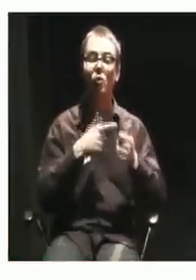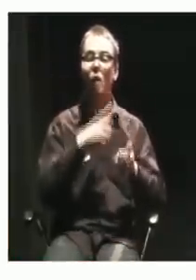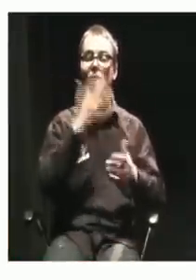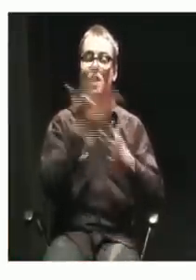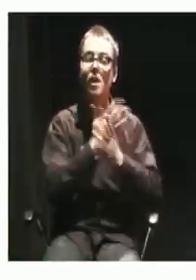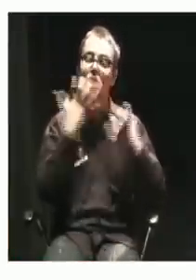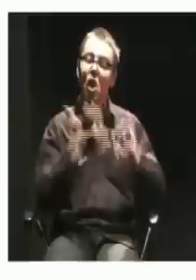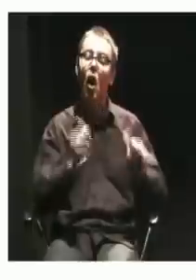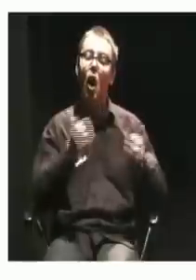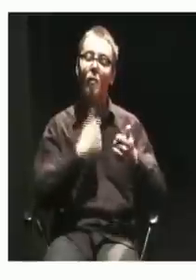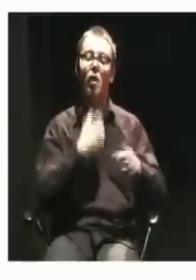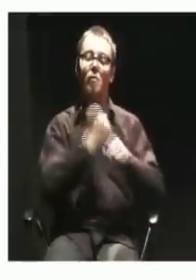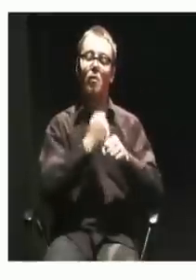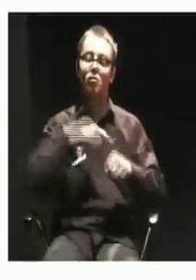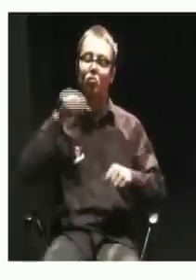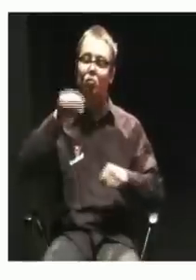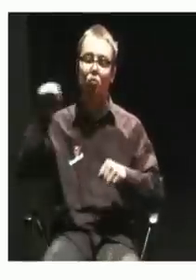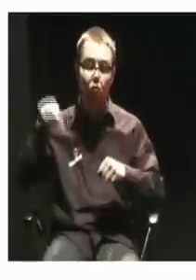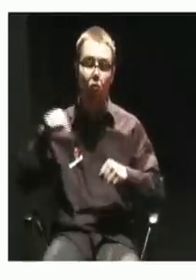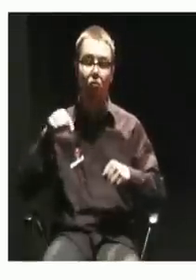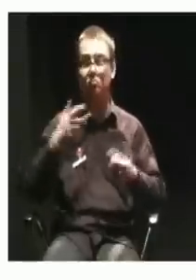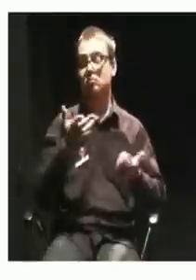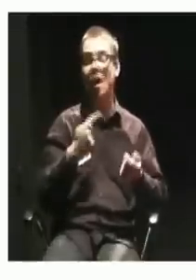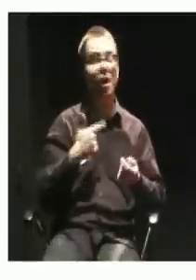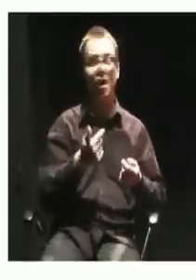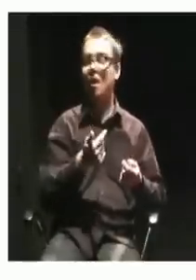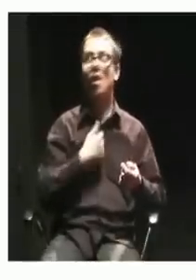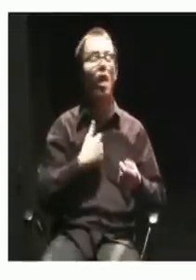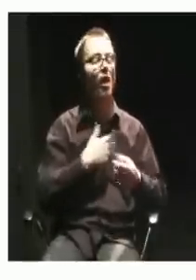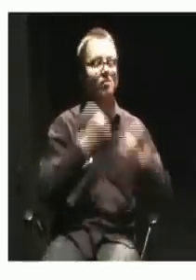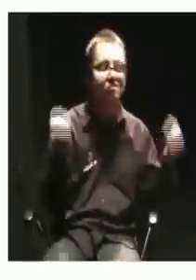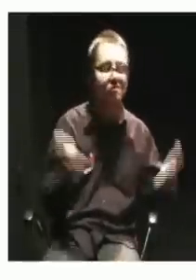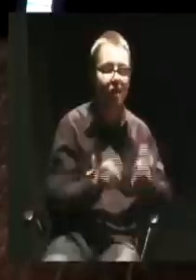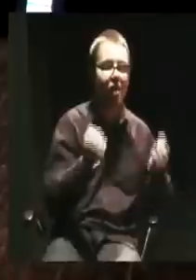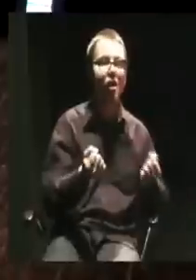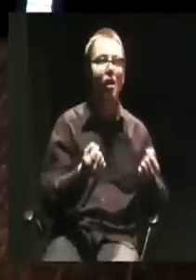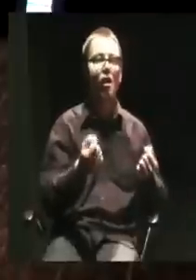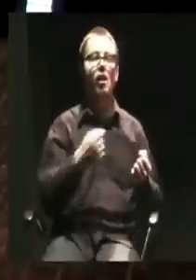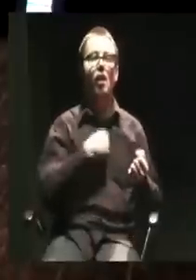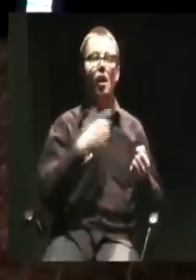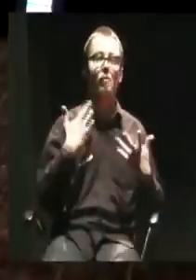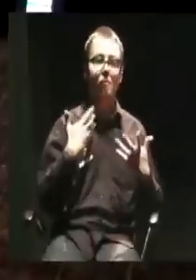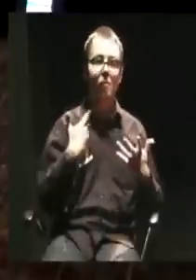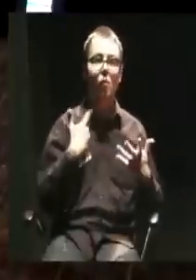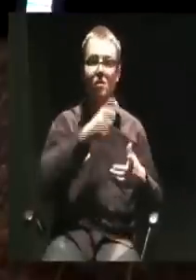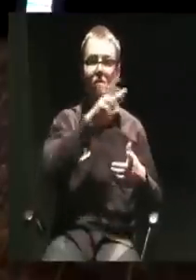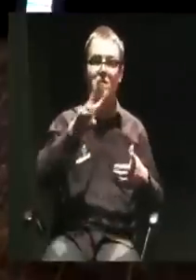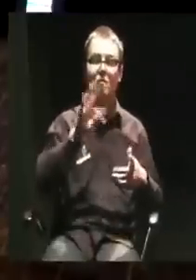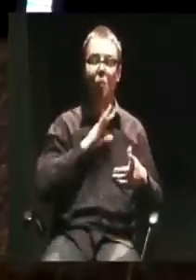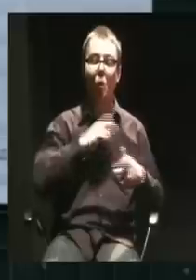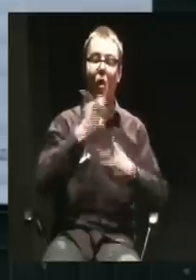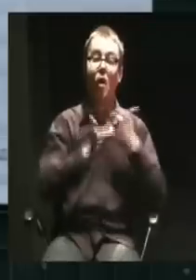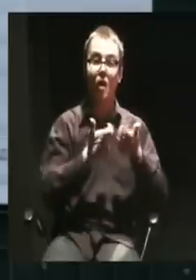z tym odwróciłem tę sytuację. Wydrukowałem swoje CV wielkości 18 metrów kwadratowych, a